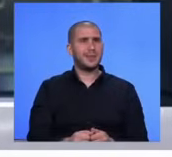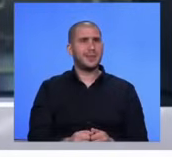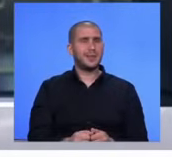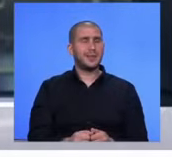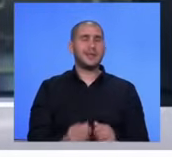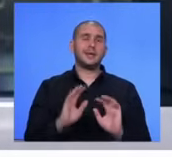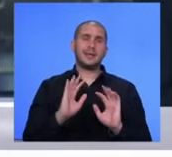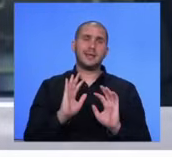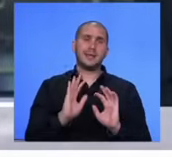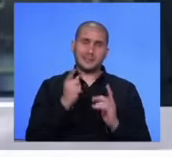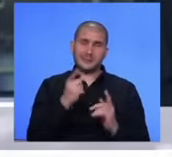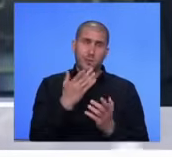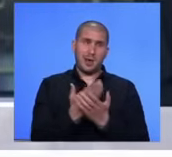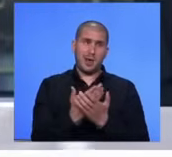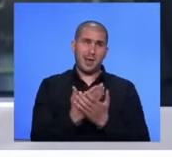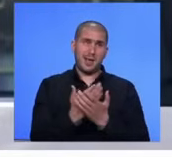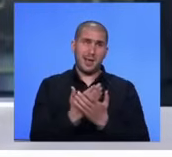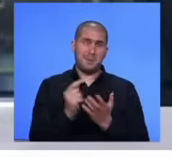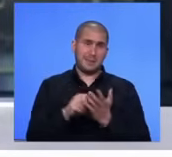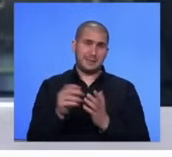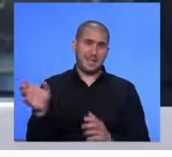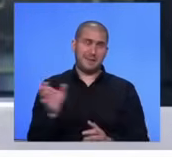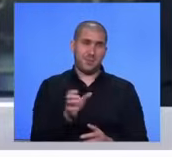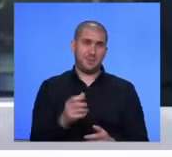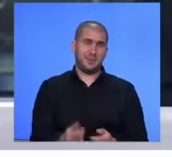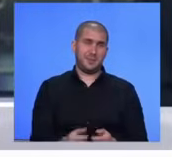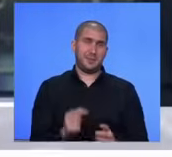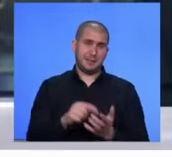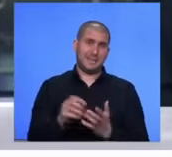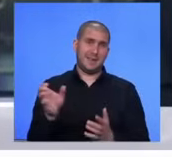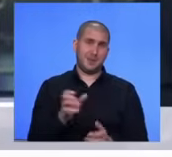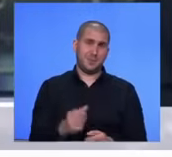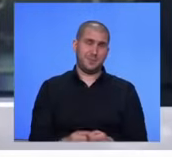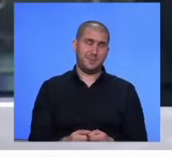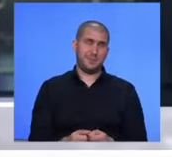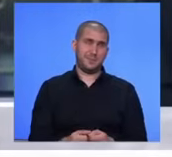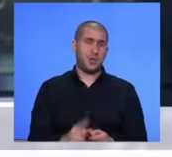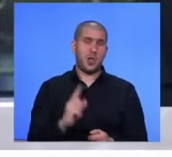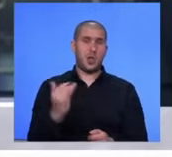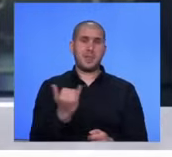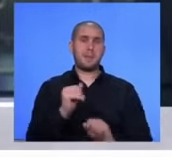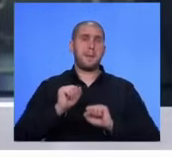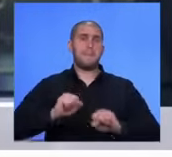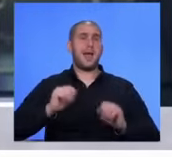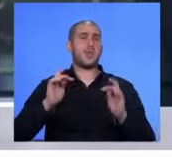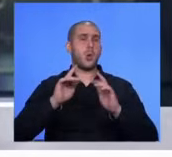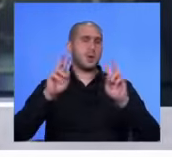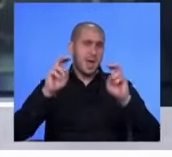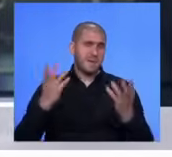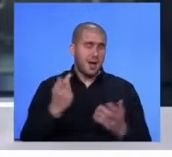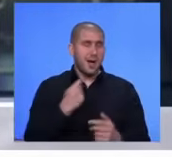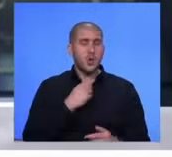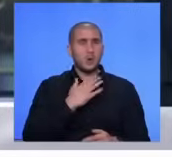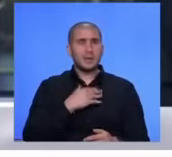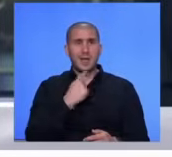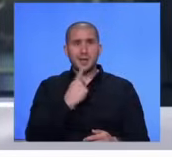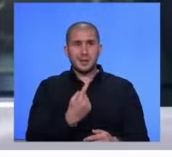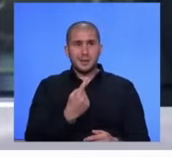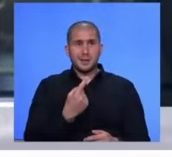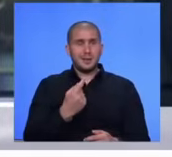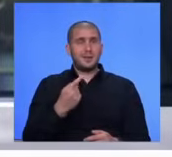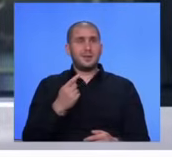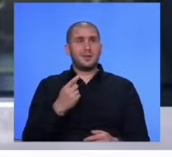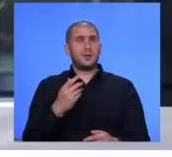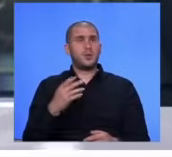הנה לכם ראיה שבית המשפט לא תמיד בעד האויב כביכול. אני רוצה לומר ההפך, בית המשפט...